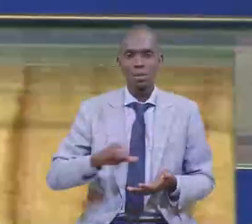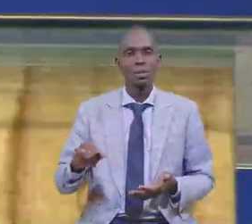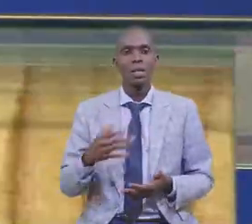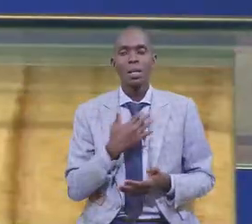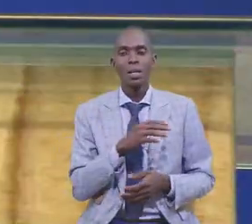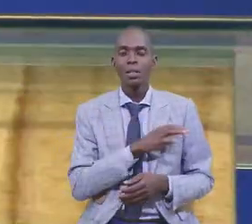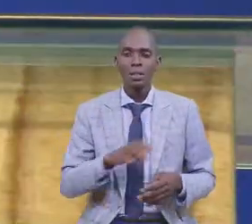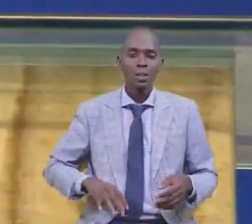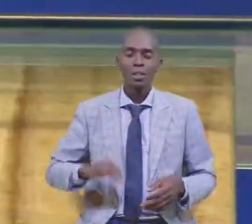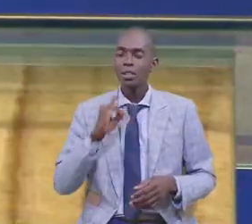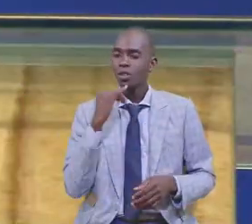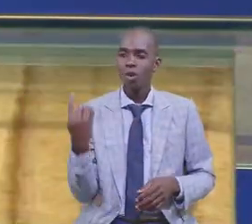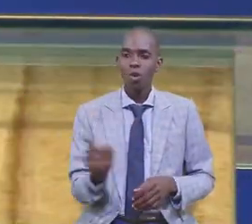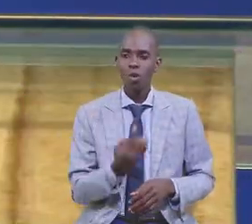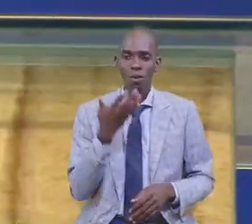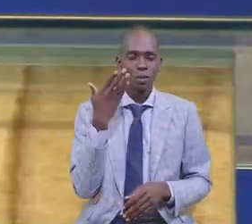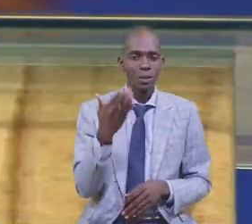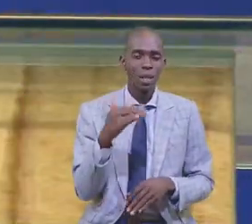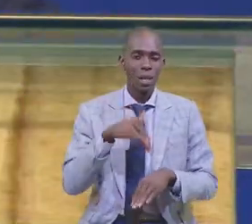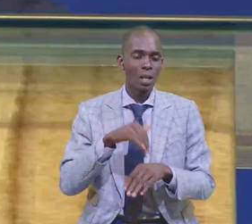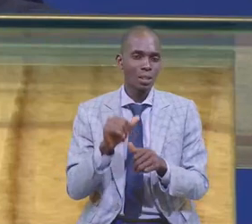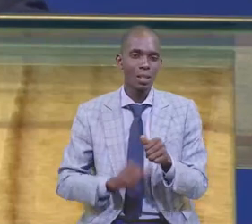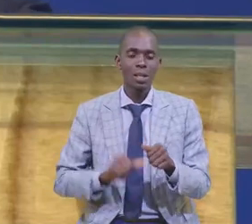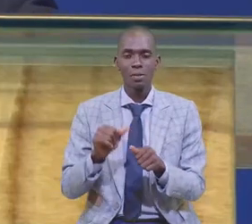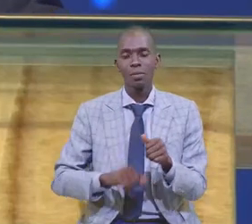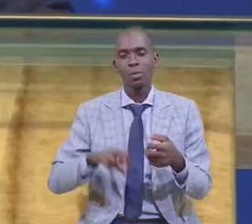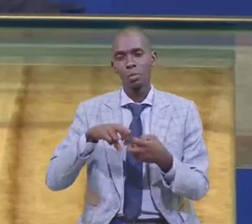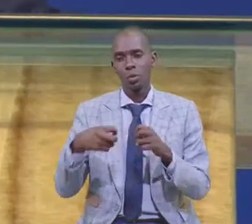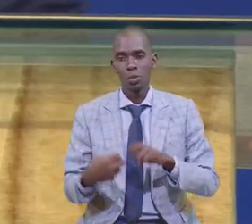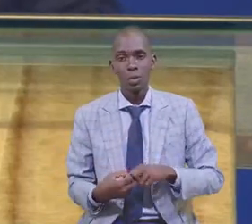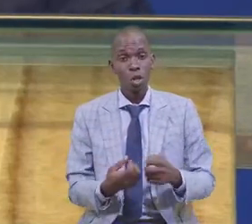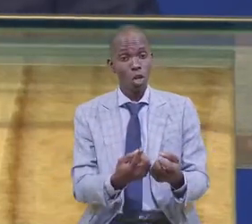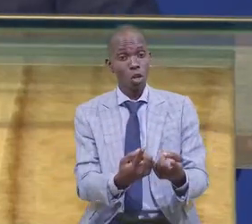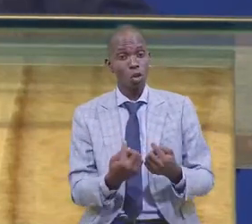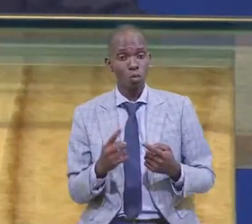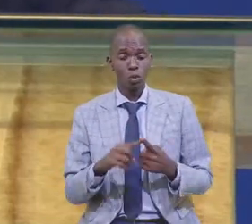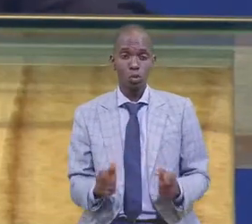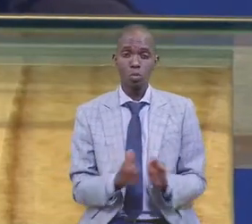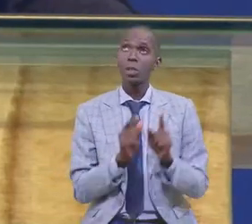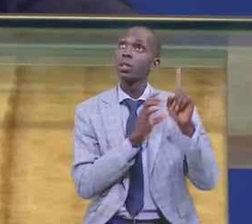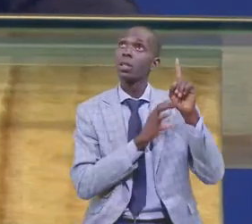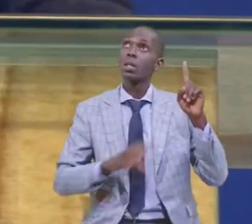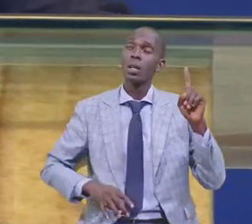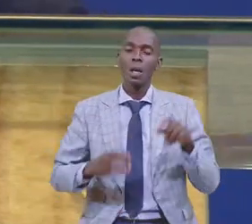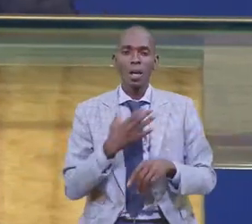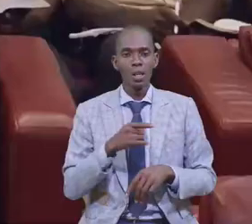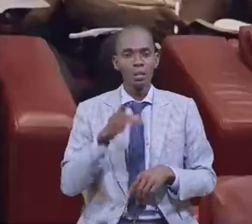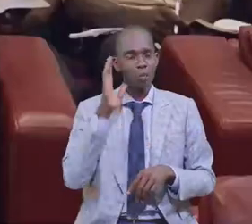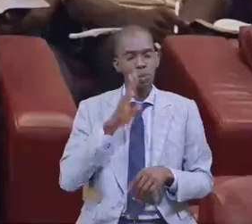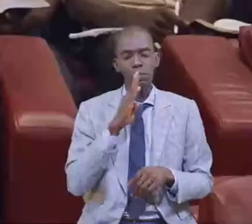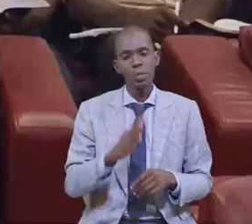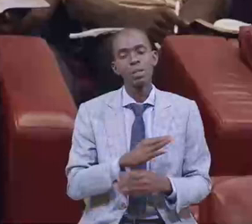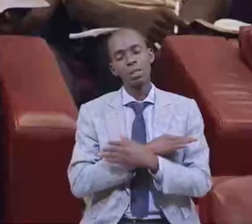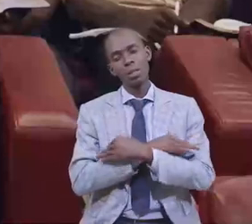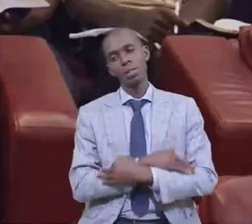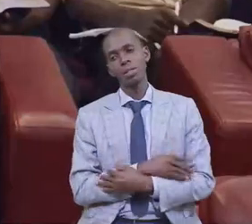Christ est toujours opportun. Il est la solution opportune à tout problème. Venez à Christ et soyez libérés. Il